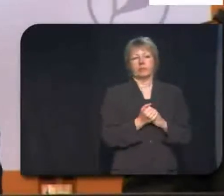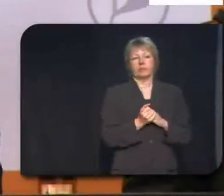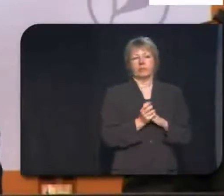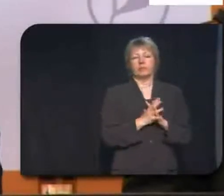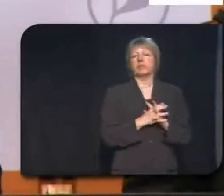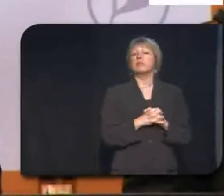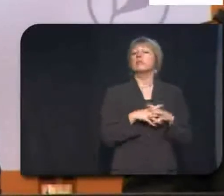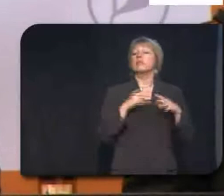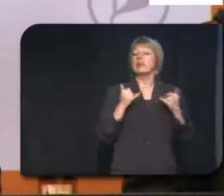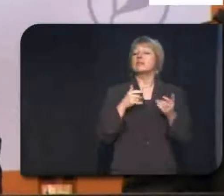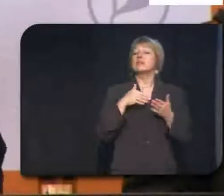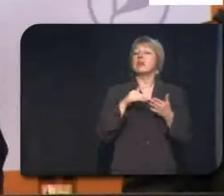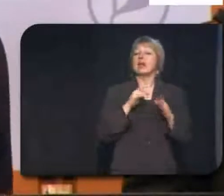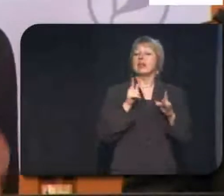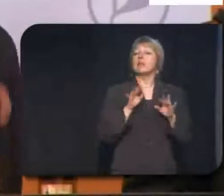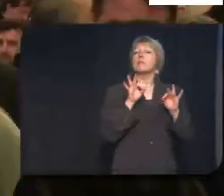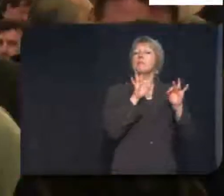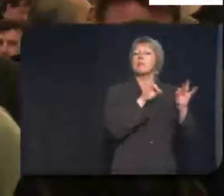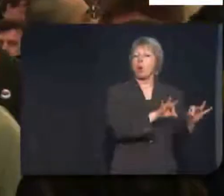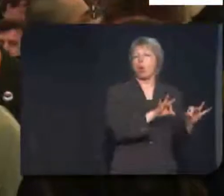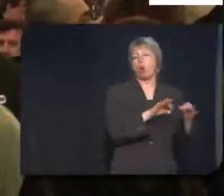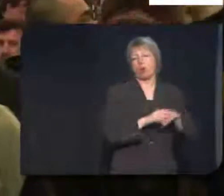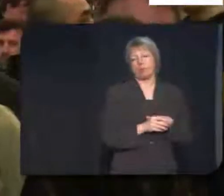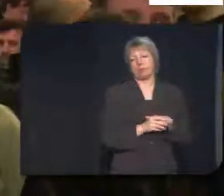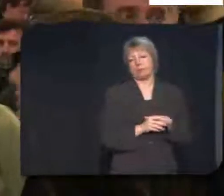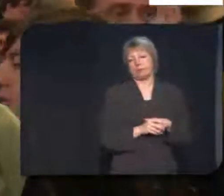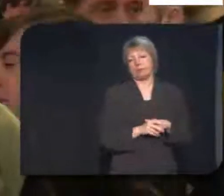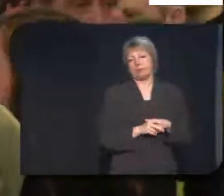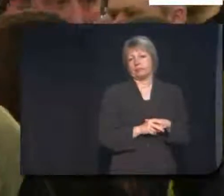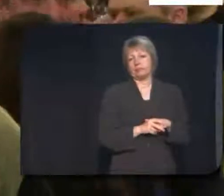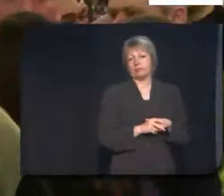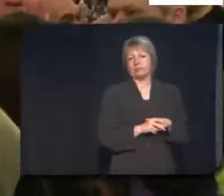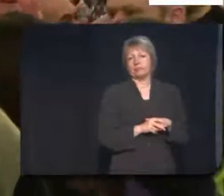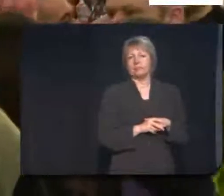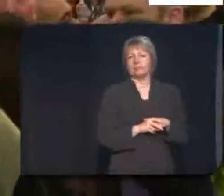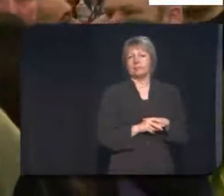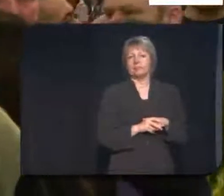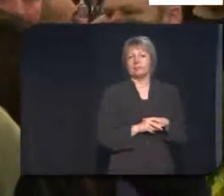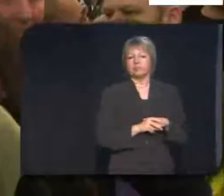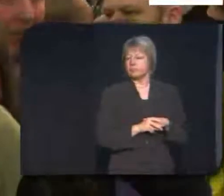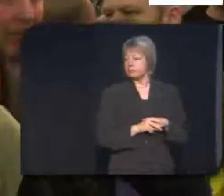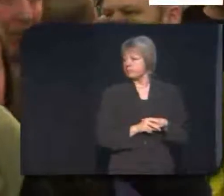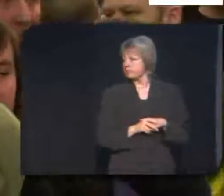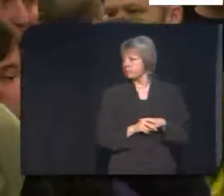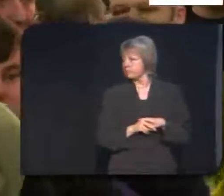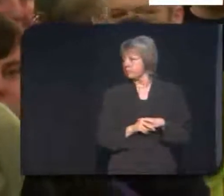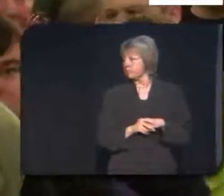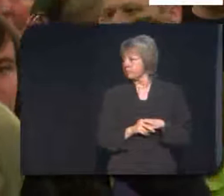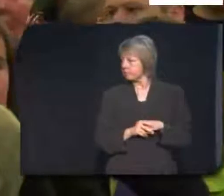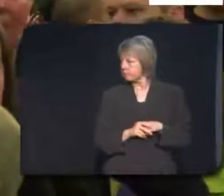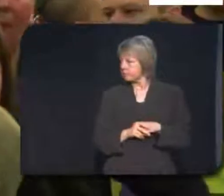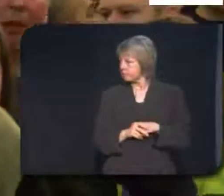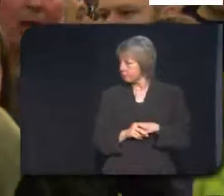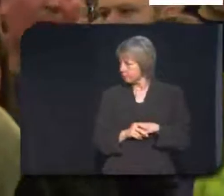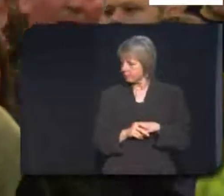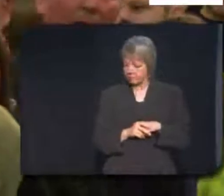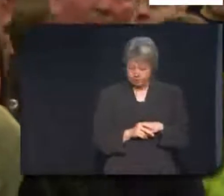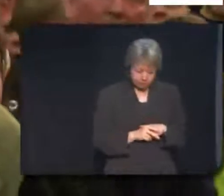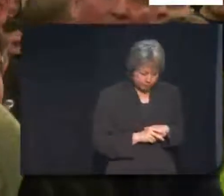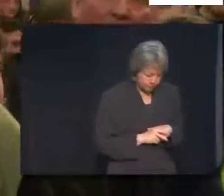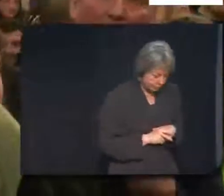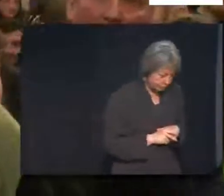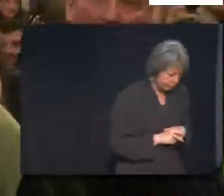es geht weiter so ganz kurz ich bin nach Deutschland in die alte